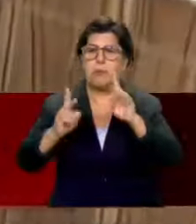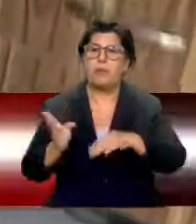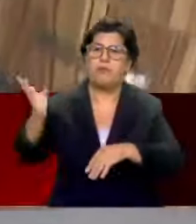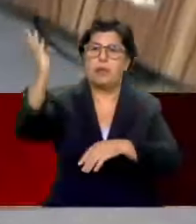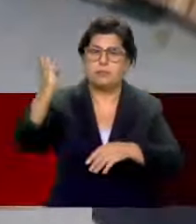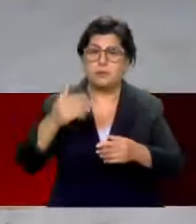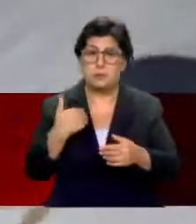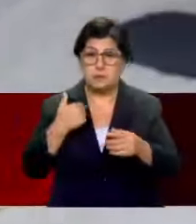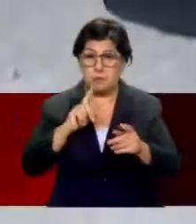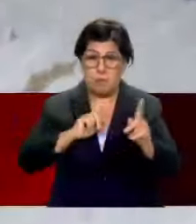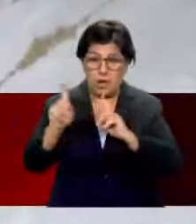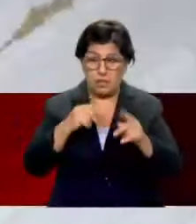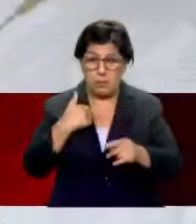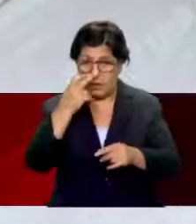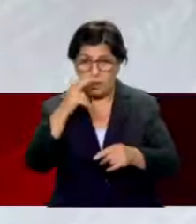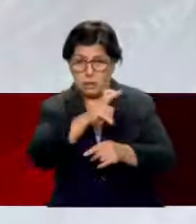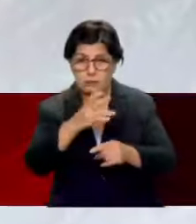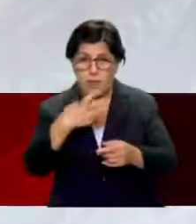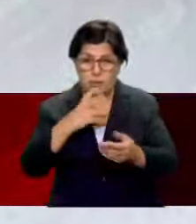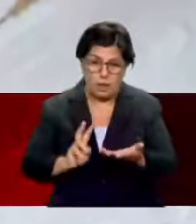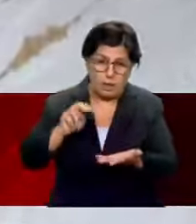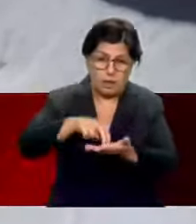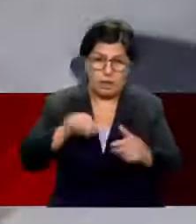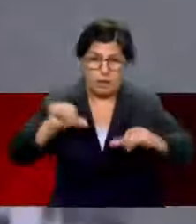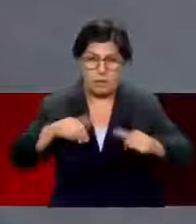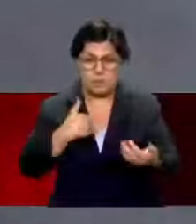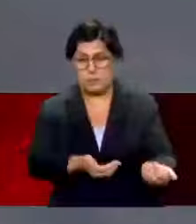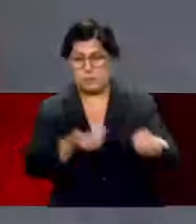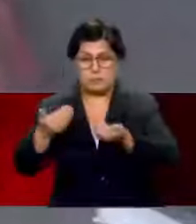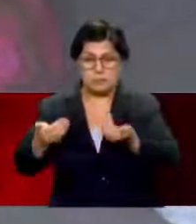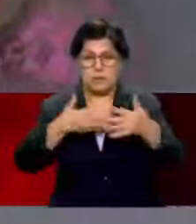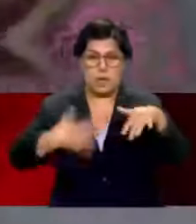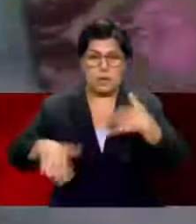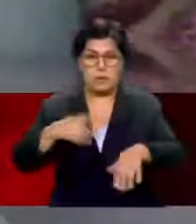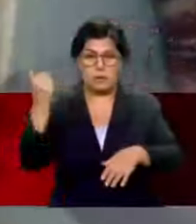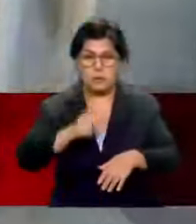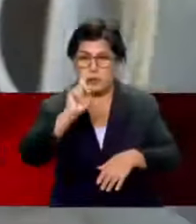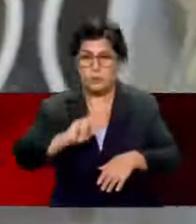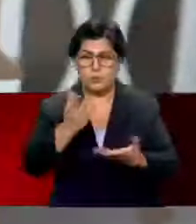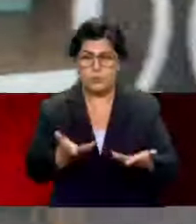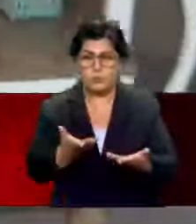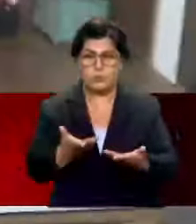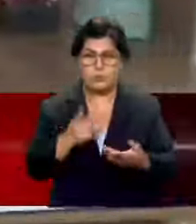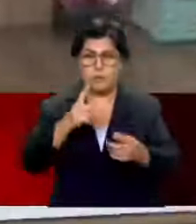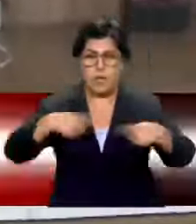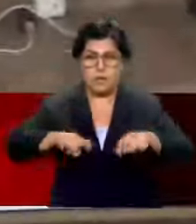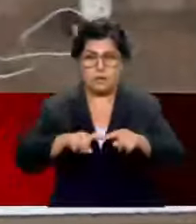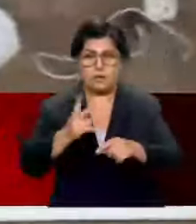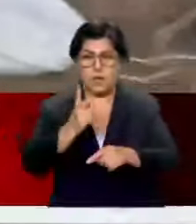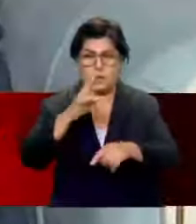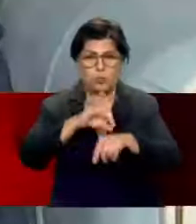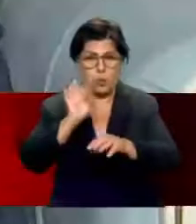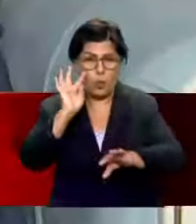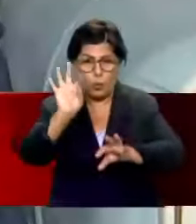mahkemeyi yanıltıyor kendisi kalkamıyor benim kucağımda Sürekli engelli oranı % y00 Tabii ki bir heyet var 7 tane Doktor